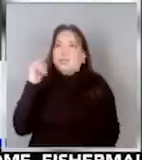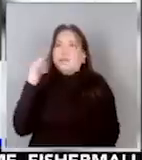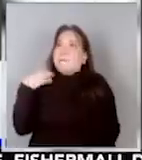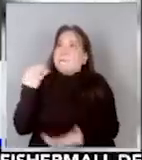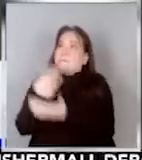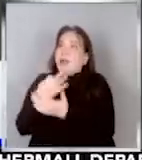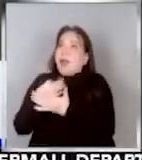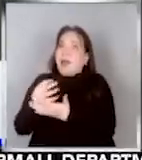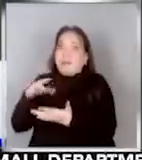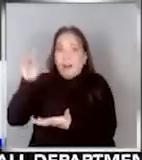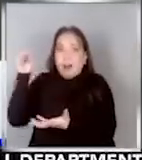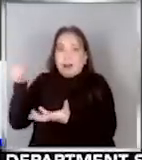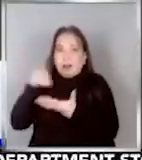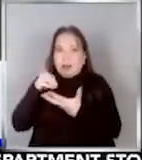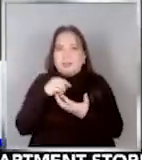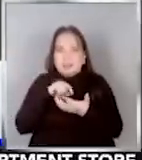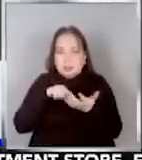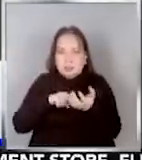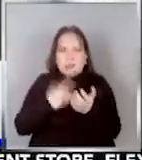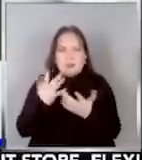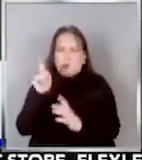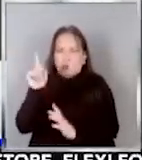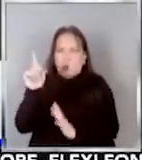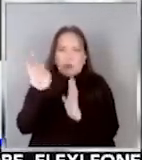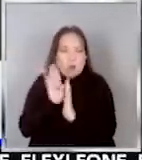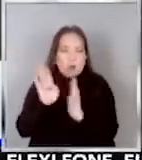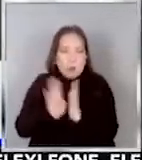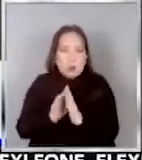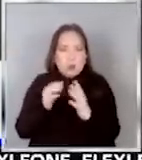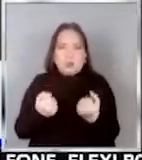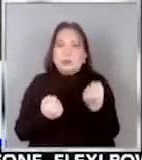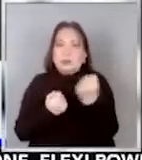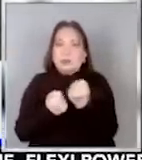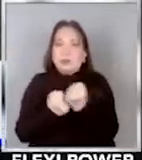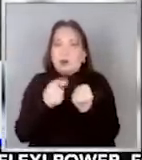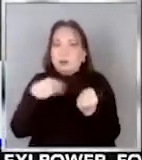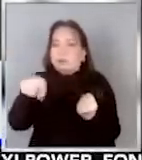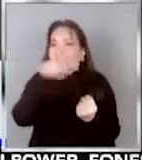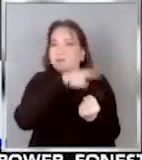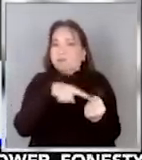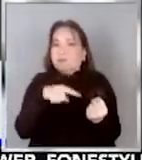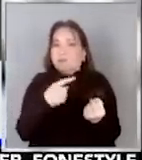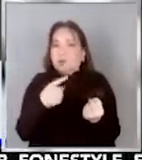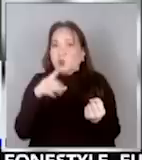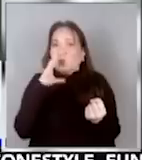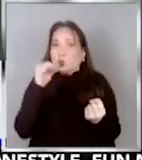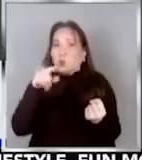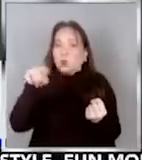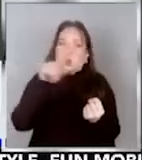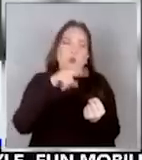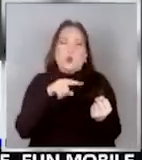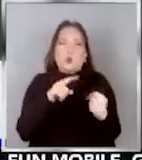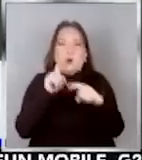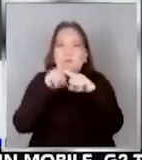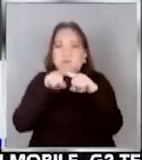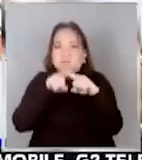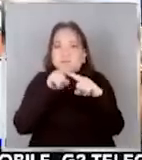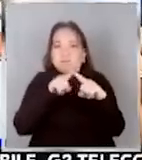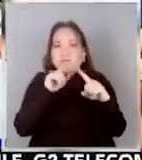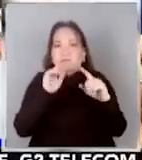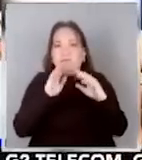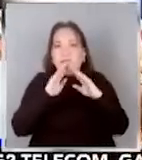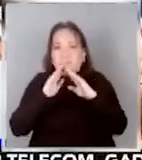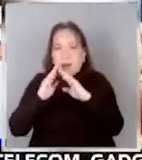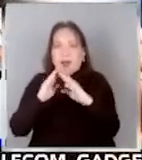siguro to start with para meron tayong subsidy na may bibigay para sa ating mga magiging tenant.